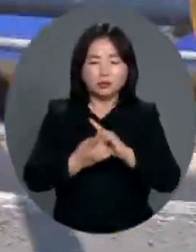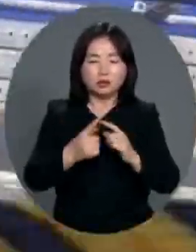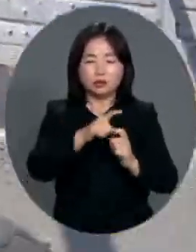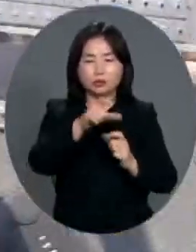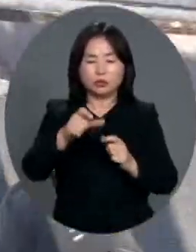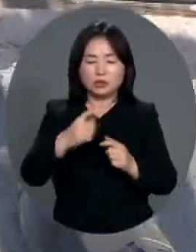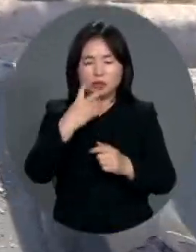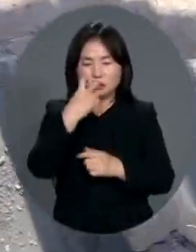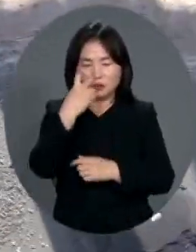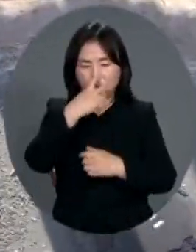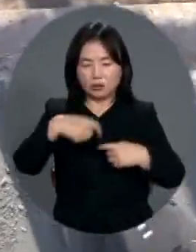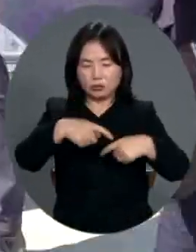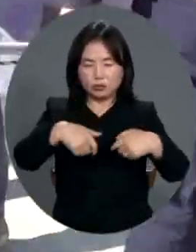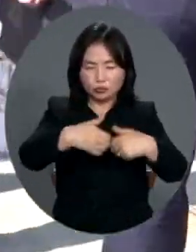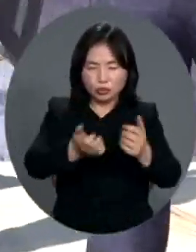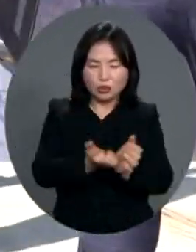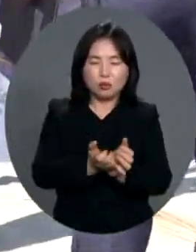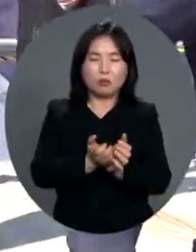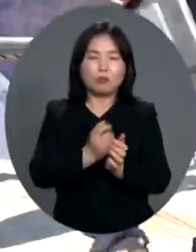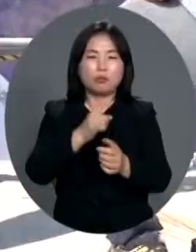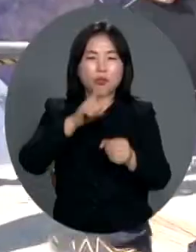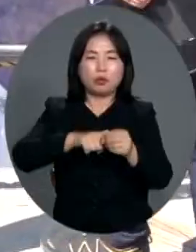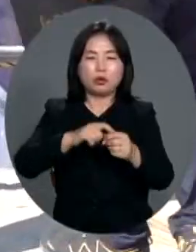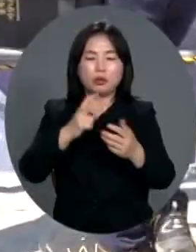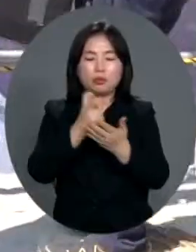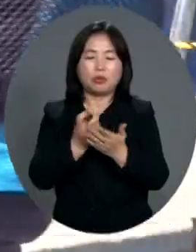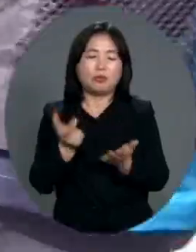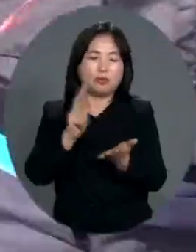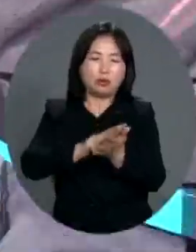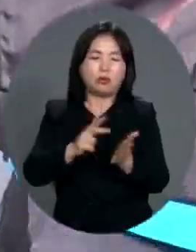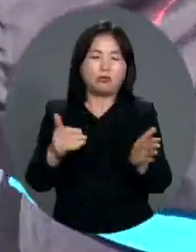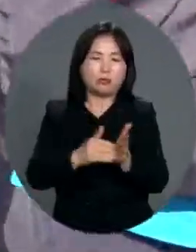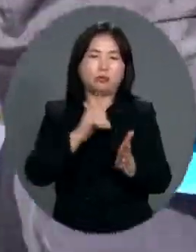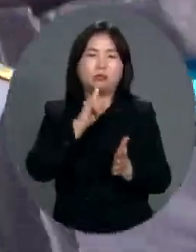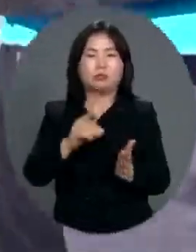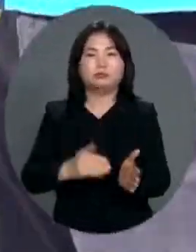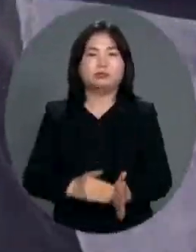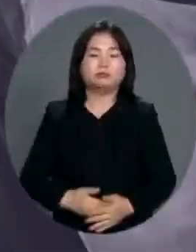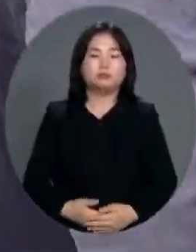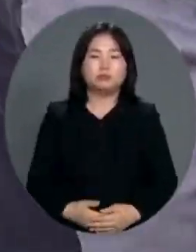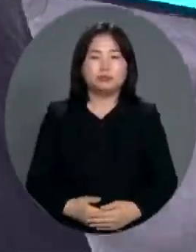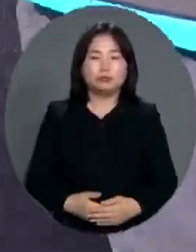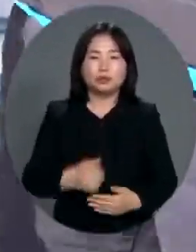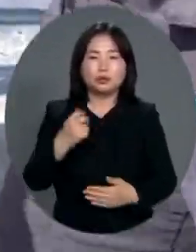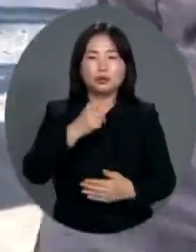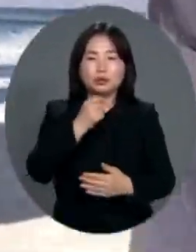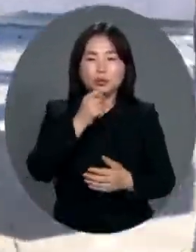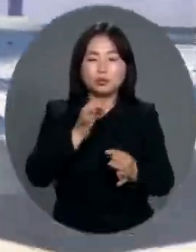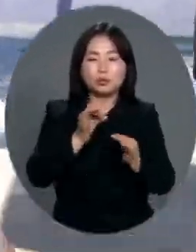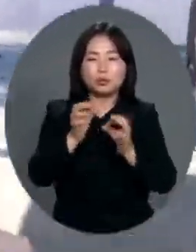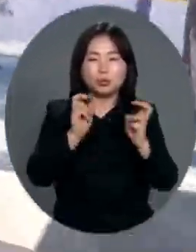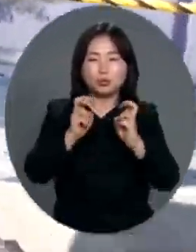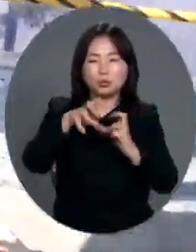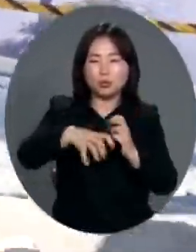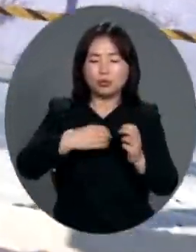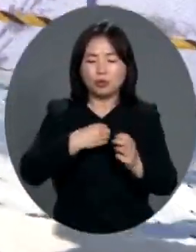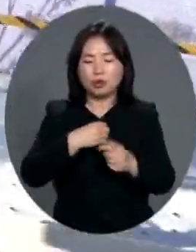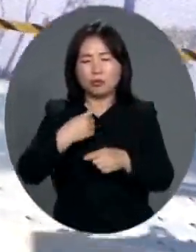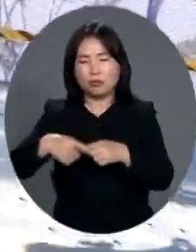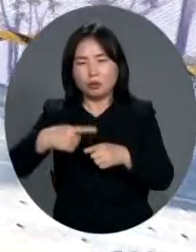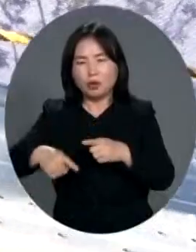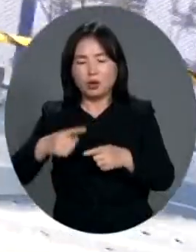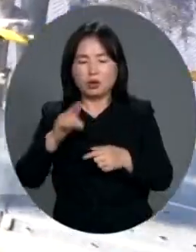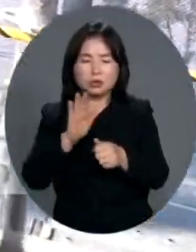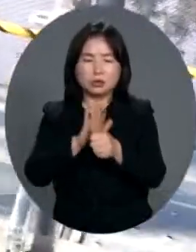구군에서 지킴이단을 운영할 수 있도록 관련 조례를 만들어놨다고 설명했습니다. 또 소규모 사업장 위험성 평가